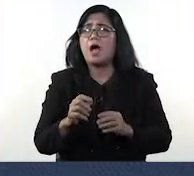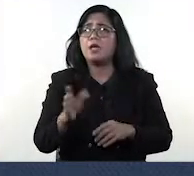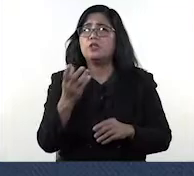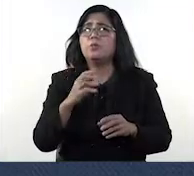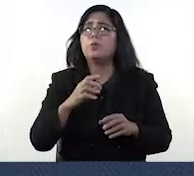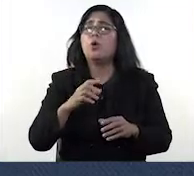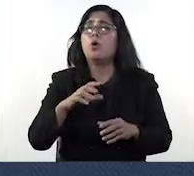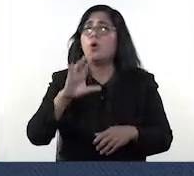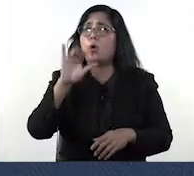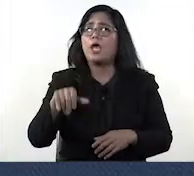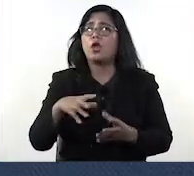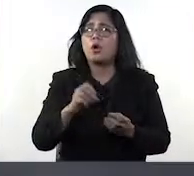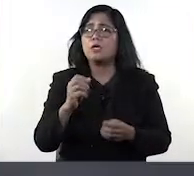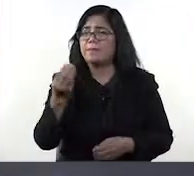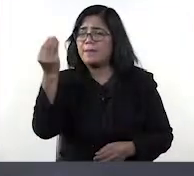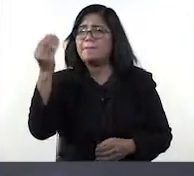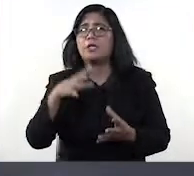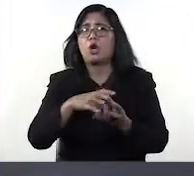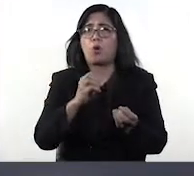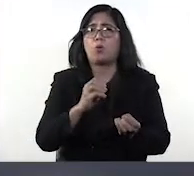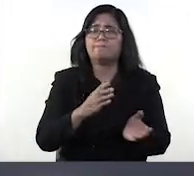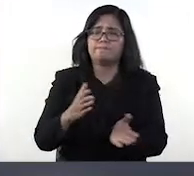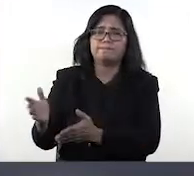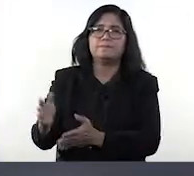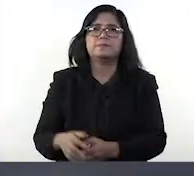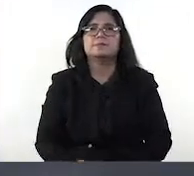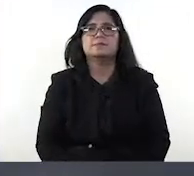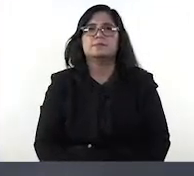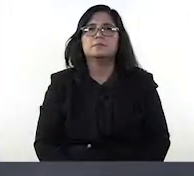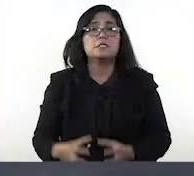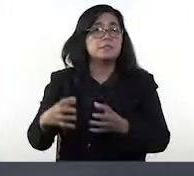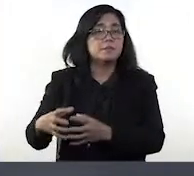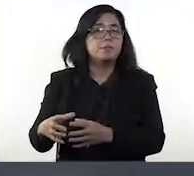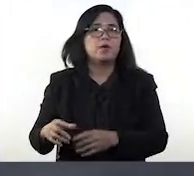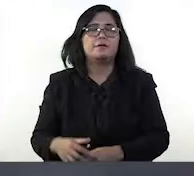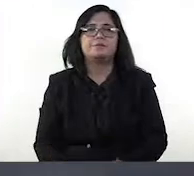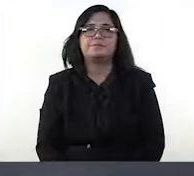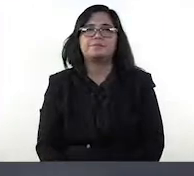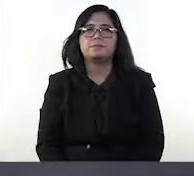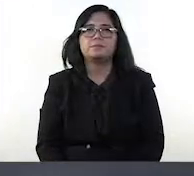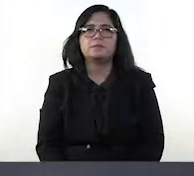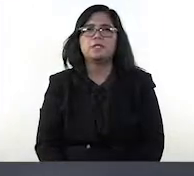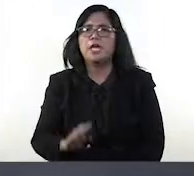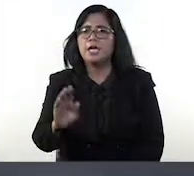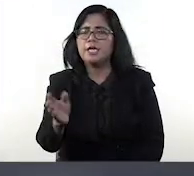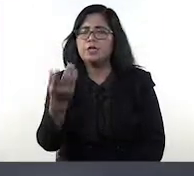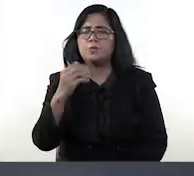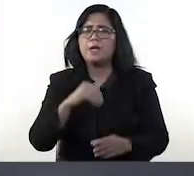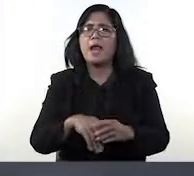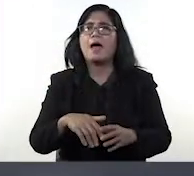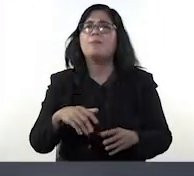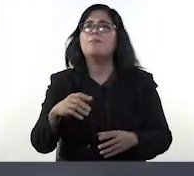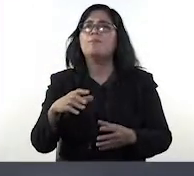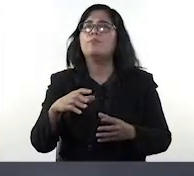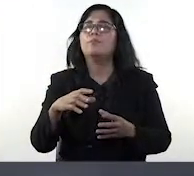juga dipimpin roh kita lihat selanjutnya klik saya simpulkan di awalnya begini hidup